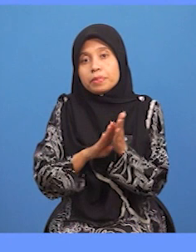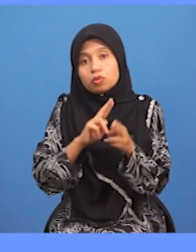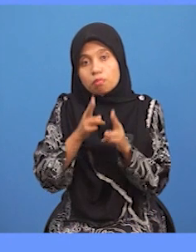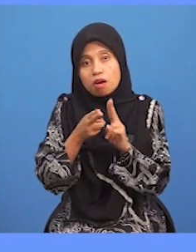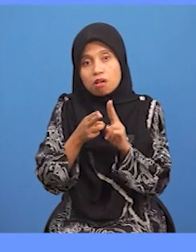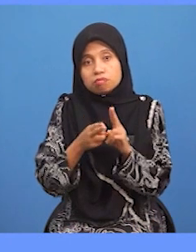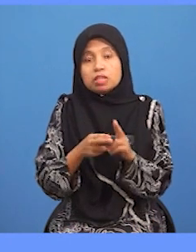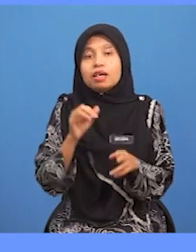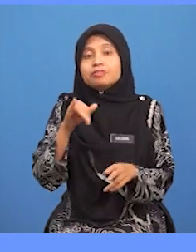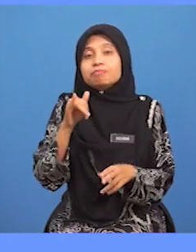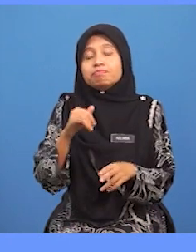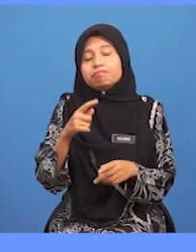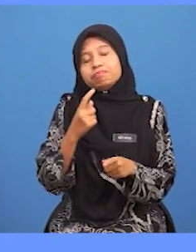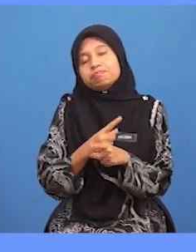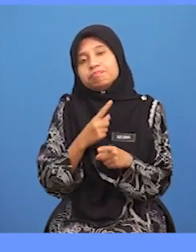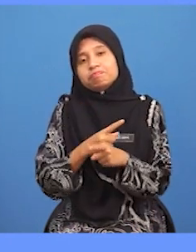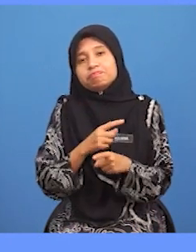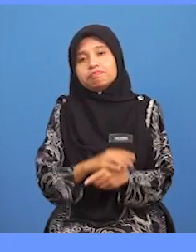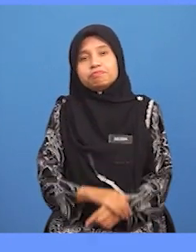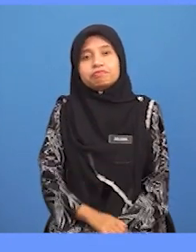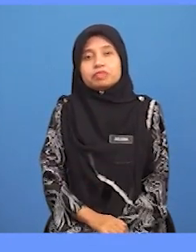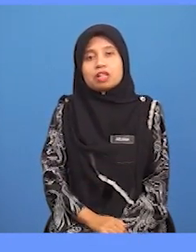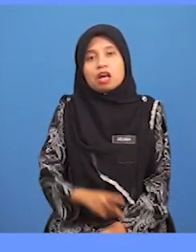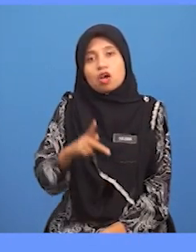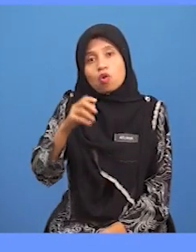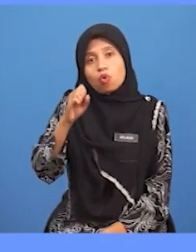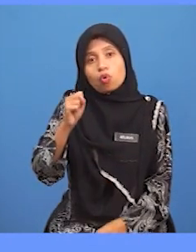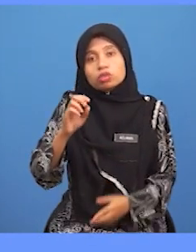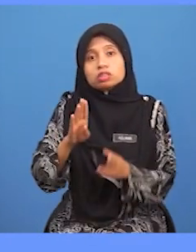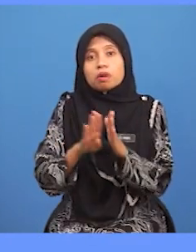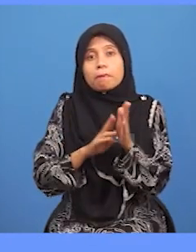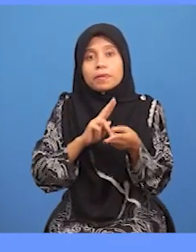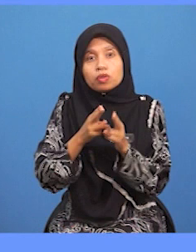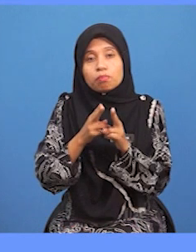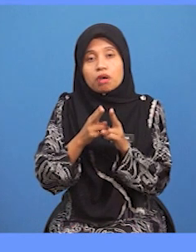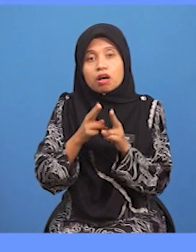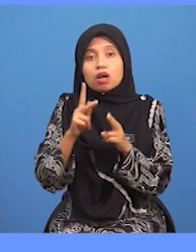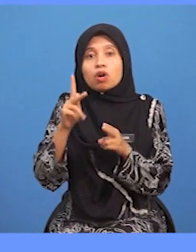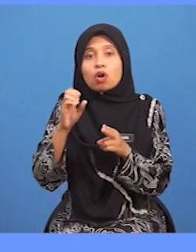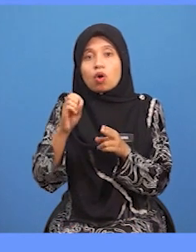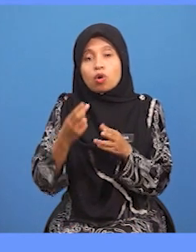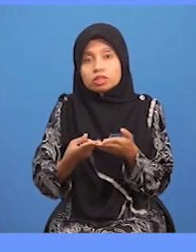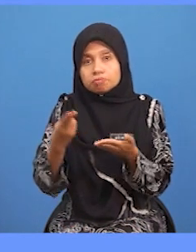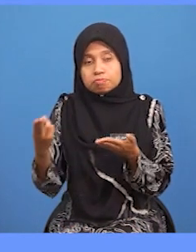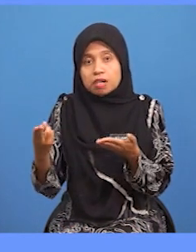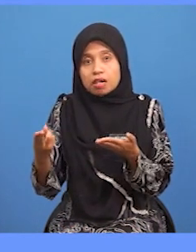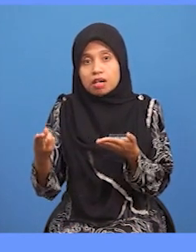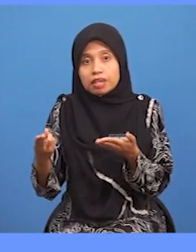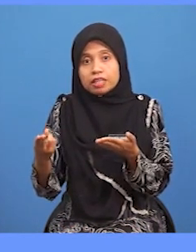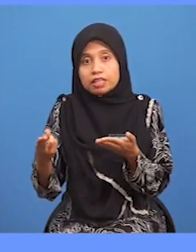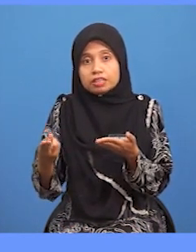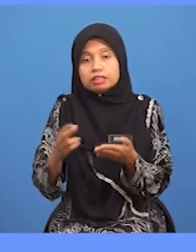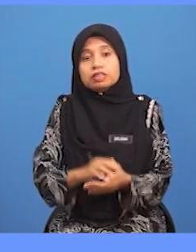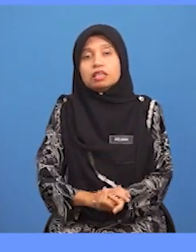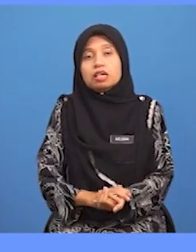Ya, tepat sekali. Kos berubah ialah kos bahan langsung ditambah dengan kos buruh